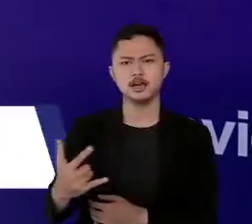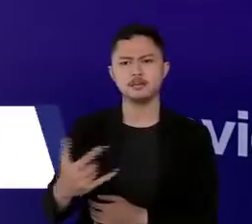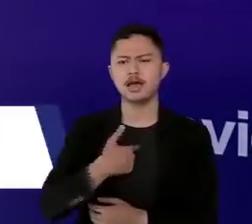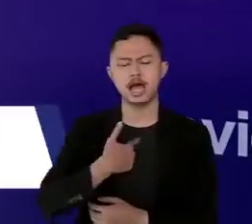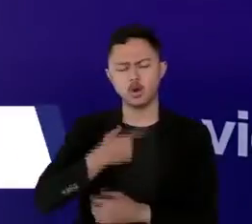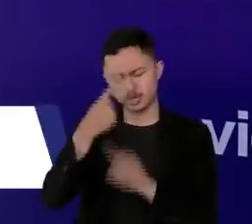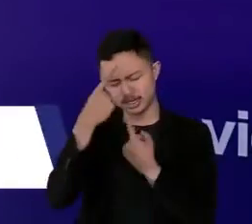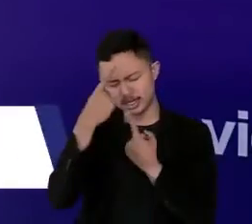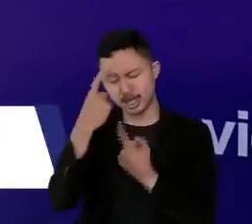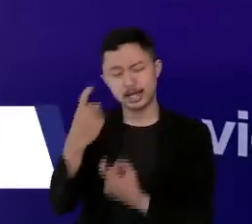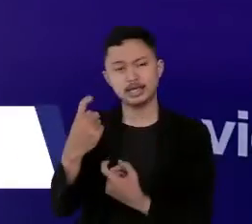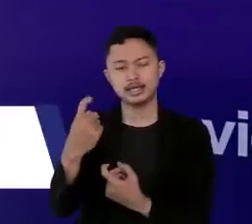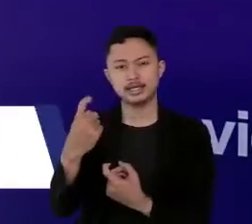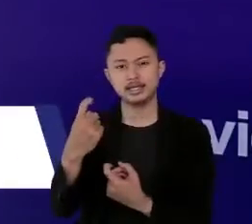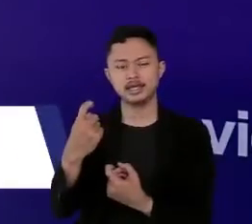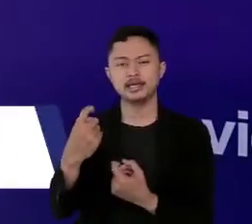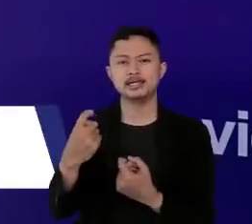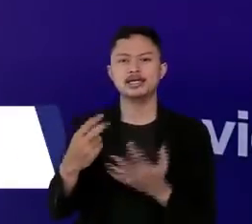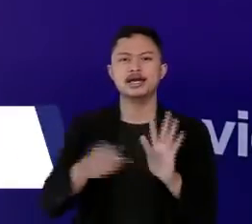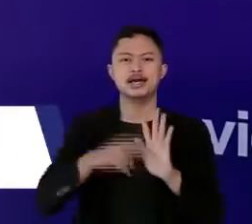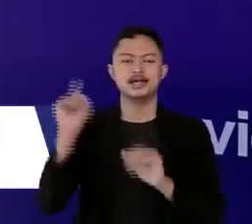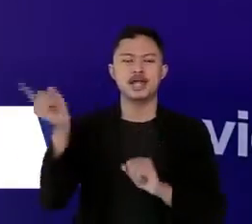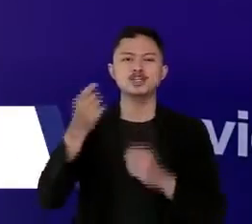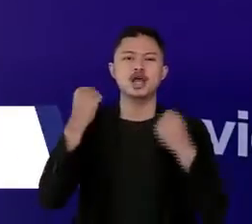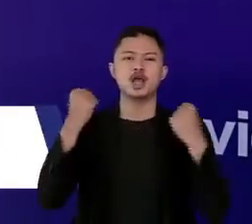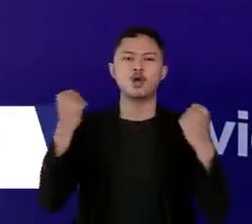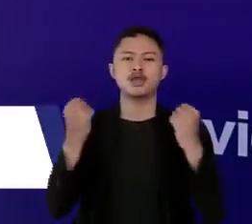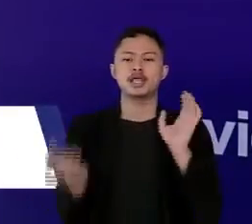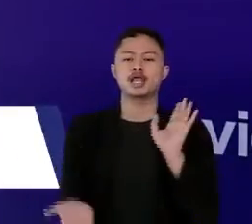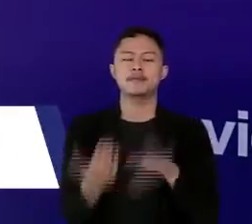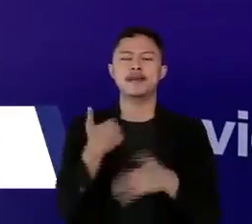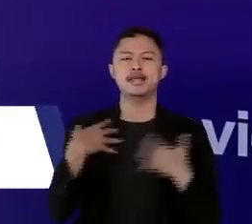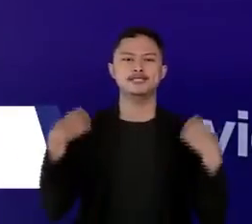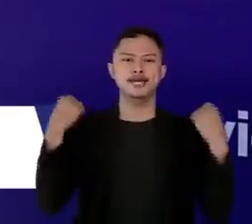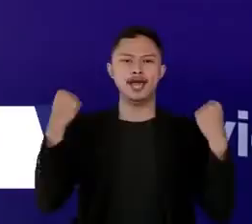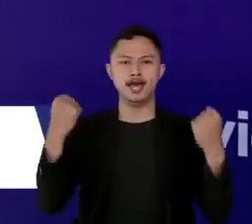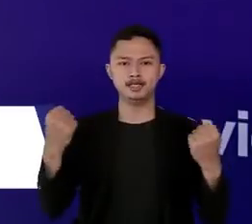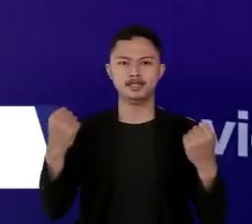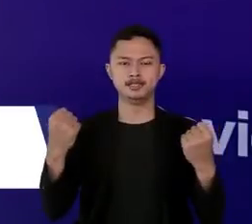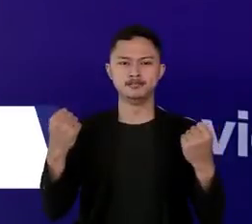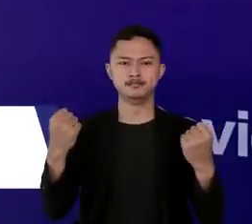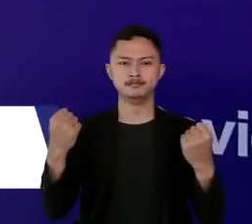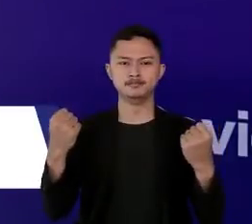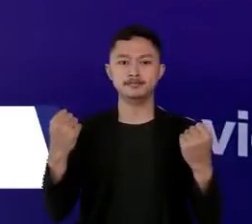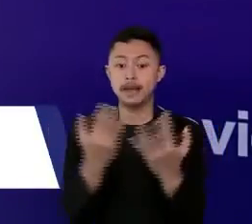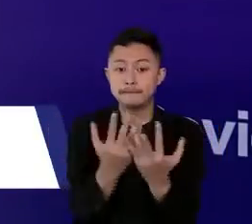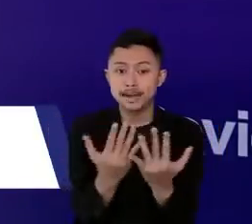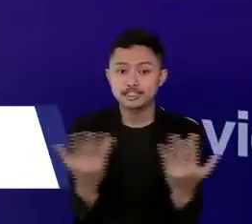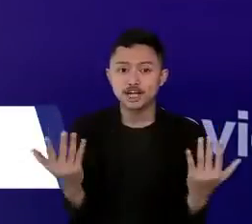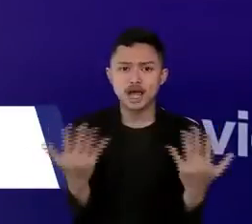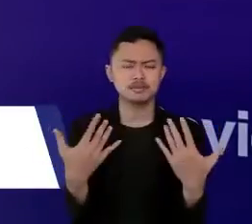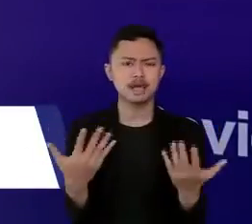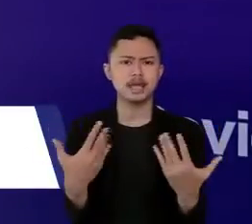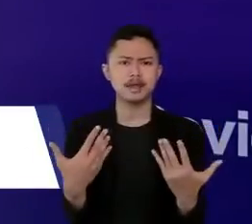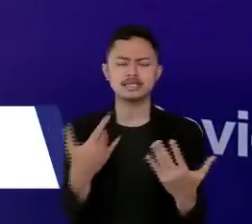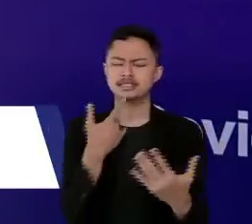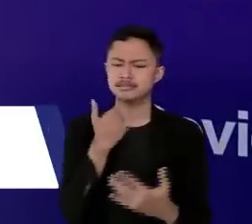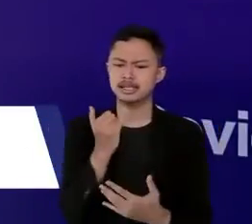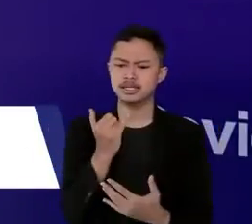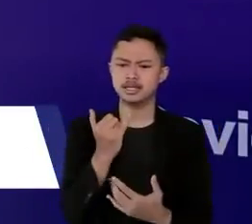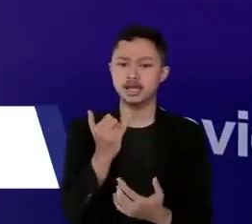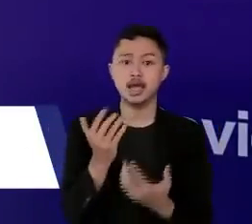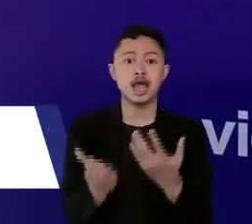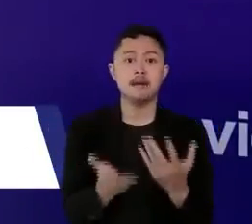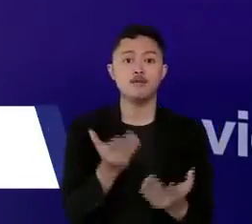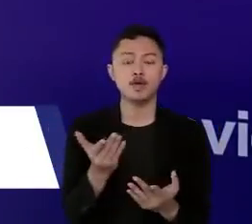saya yakin bakal bawa ketahanan nasional kan kembali membaik dan juga kepada masyarakat yang sudah